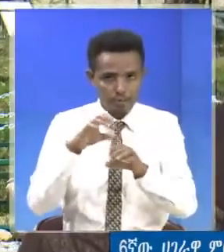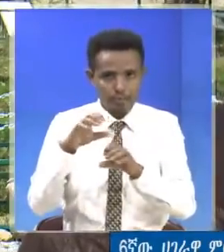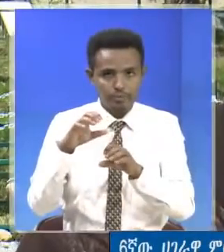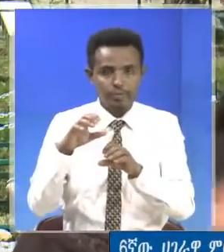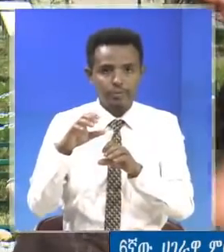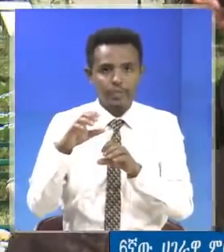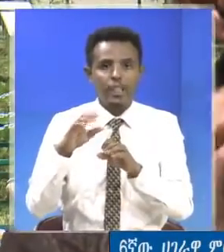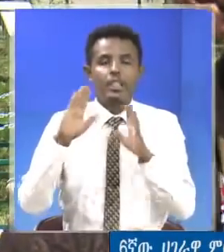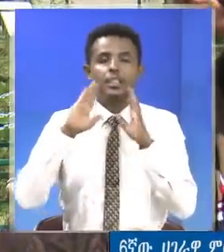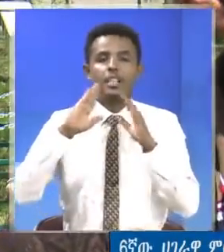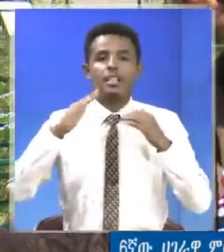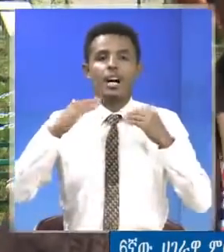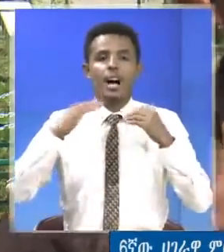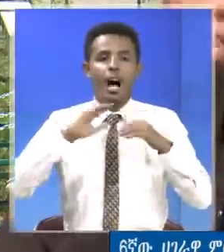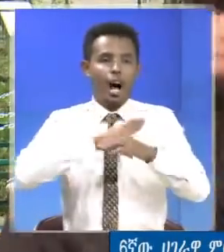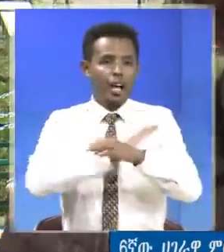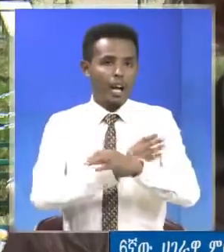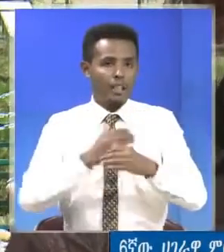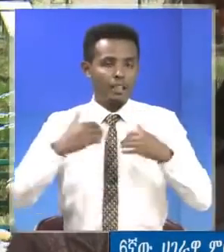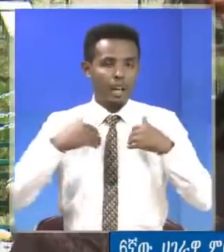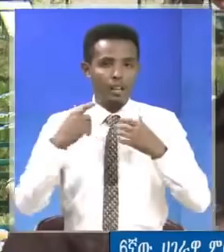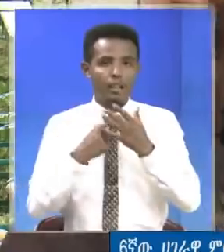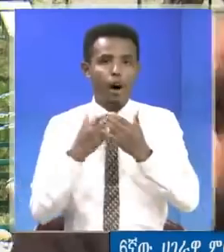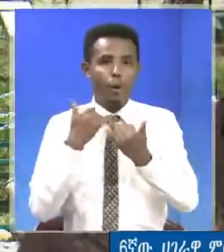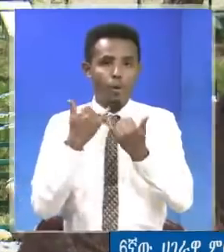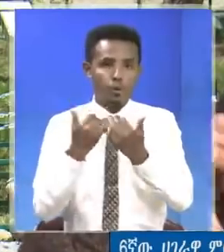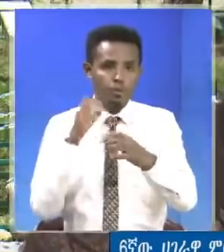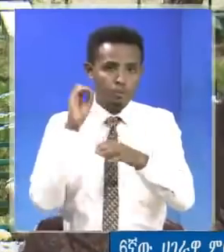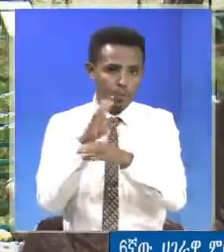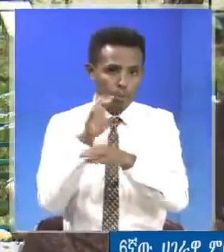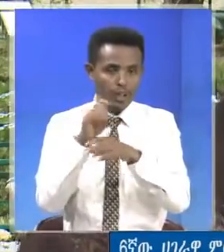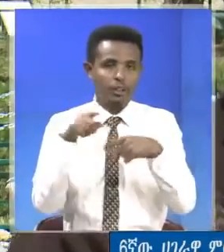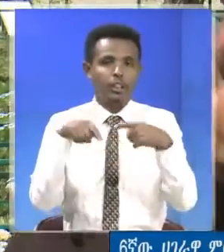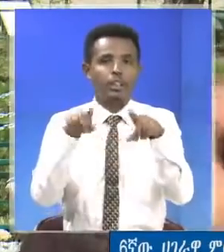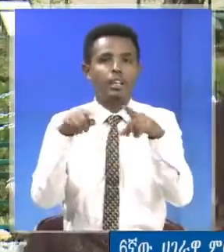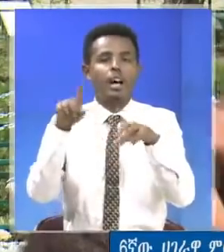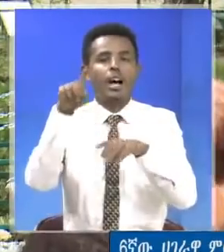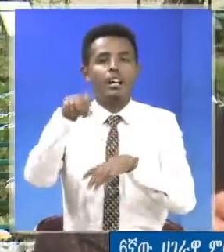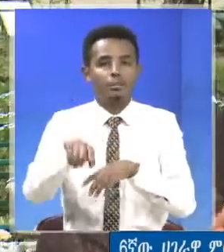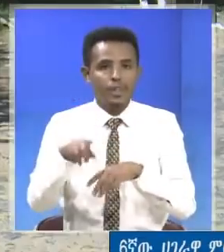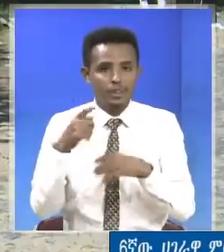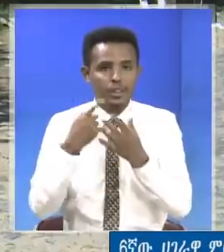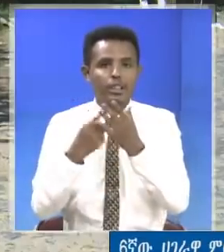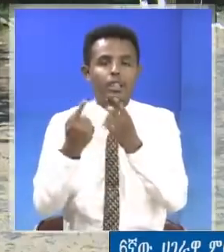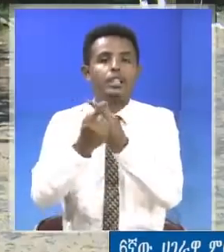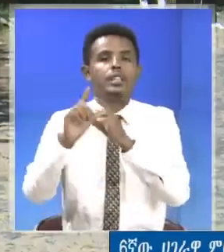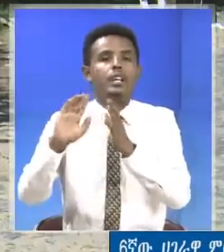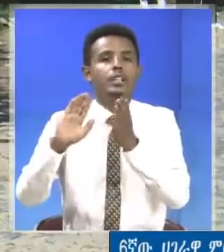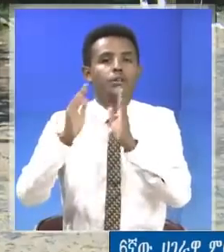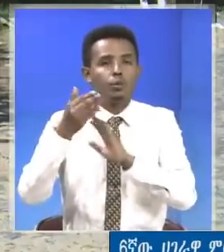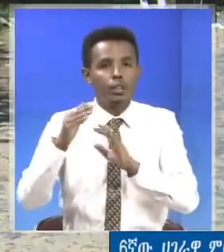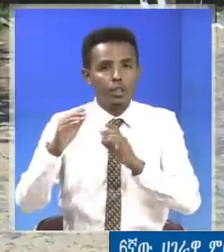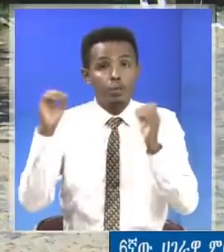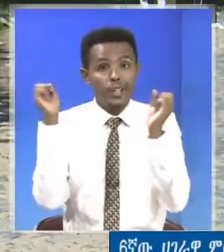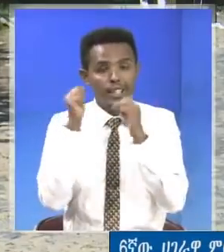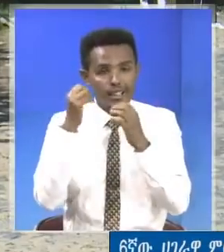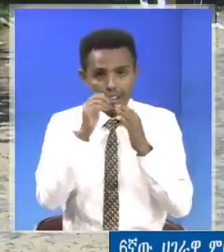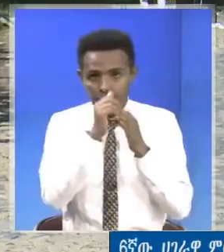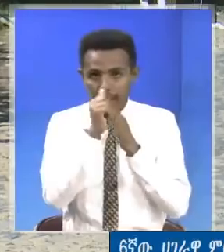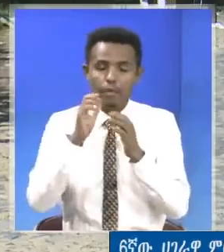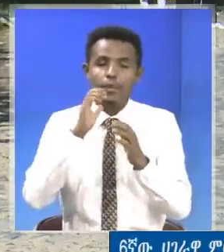ምንድነው የጸጥታ አካላት ካሉ ካሁኑ መመከርና መወቀስ አለባቸው ከዚህ ነጻ እንዲሆኑ ወደ ግጭት እንዳያመራ አንደኛ